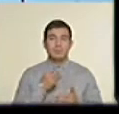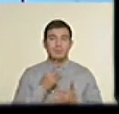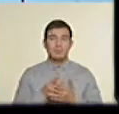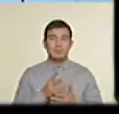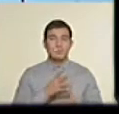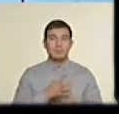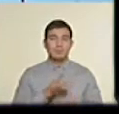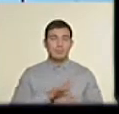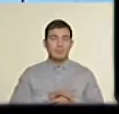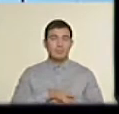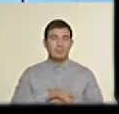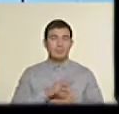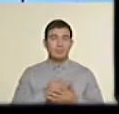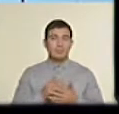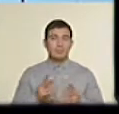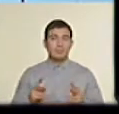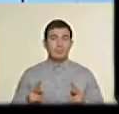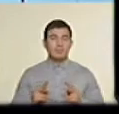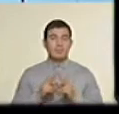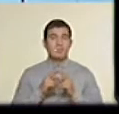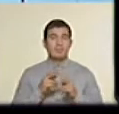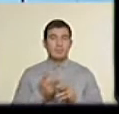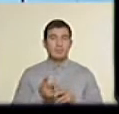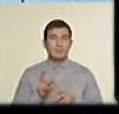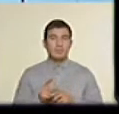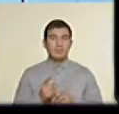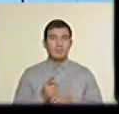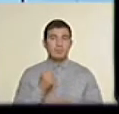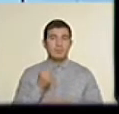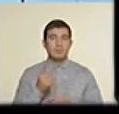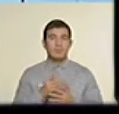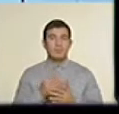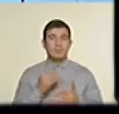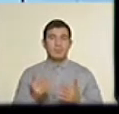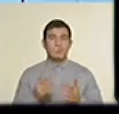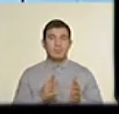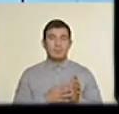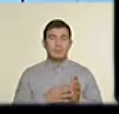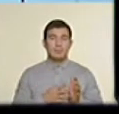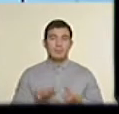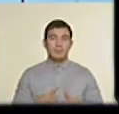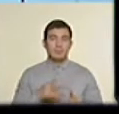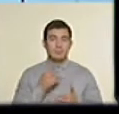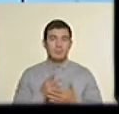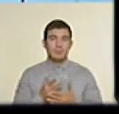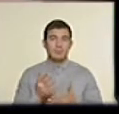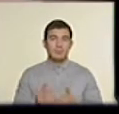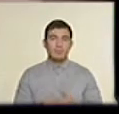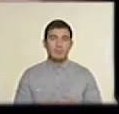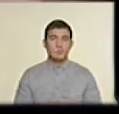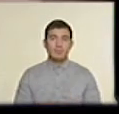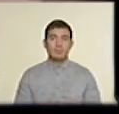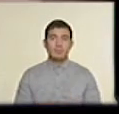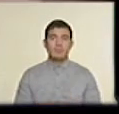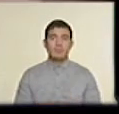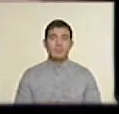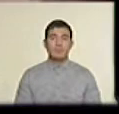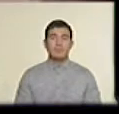Toshkent teleminorasi 10 ta eng baland teleminoralar ichida 9-chi o'rinda turishini ko'rib turishimiz mumkin.